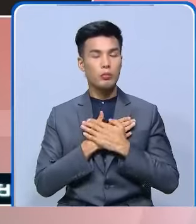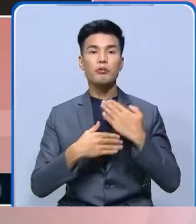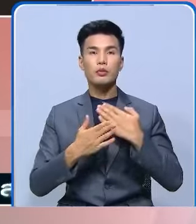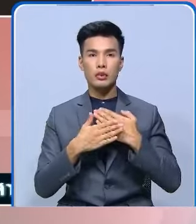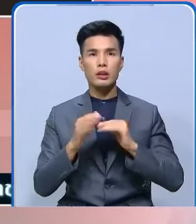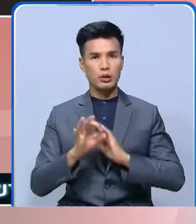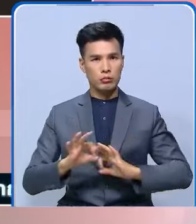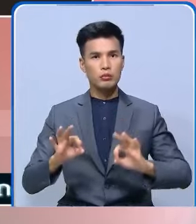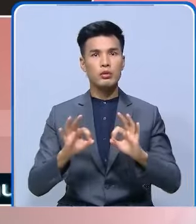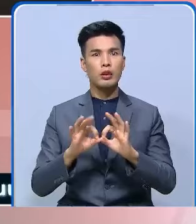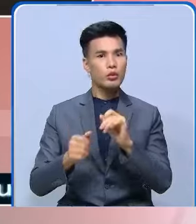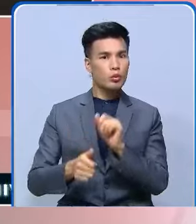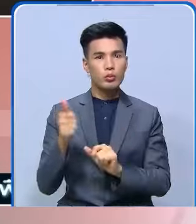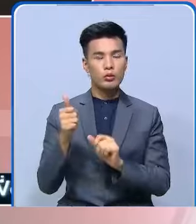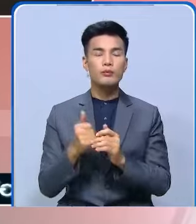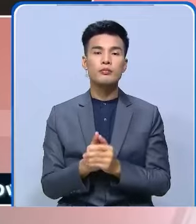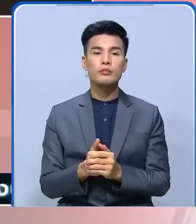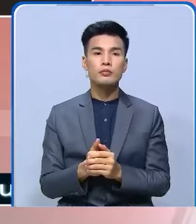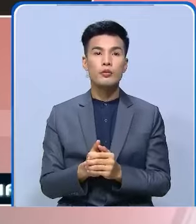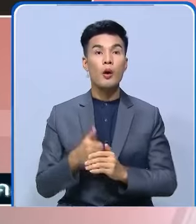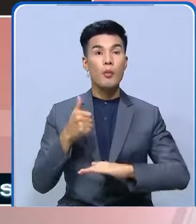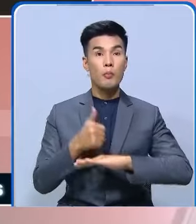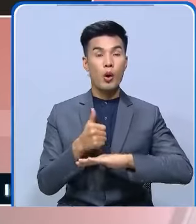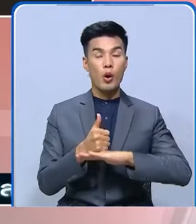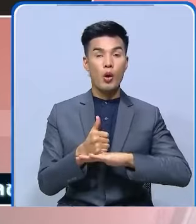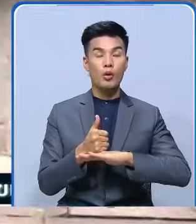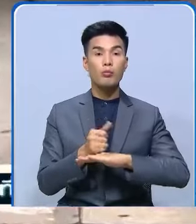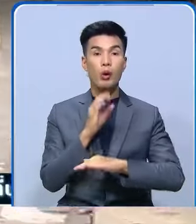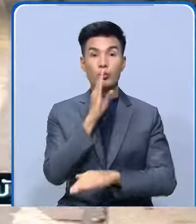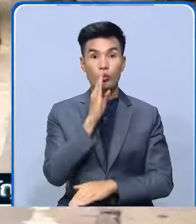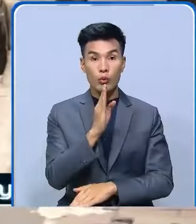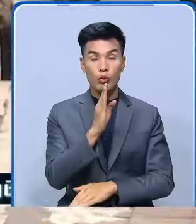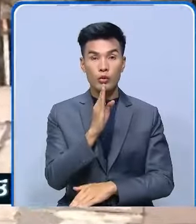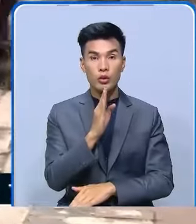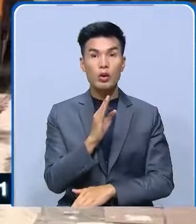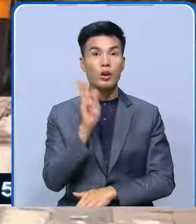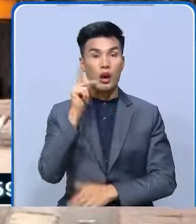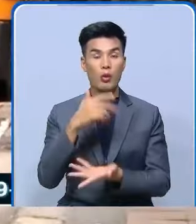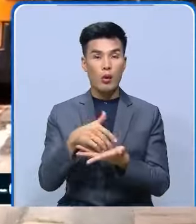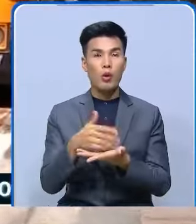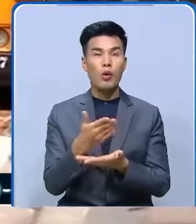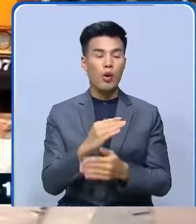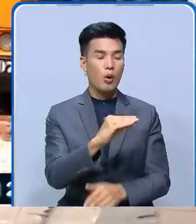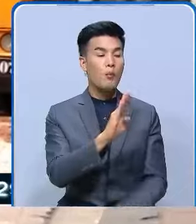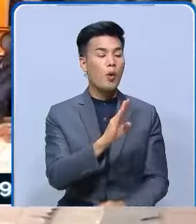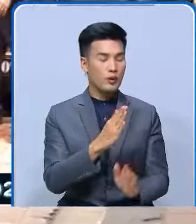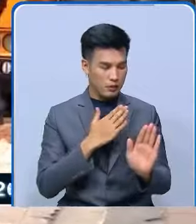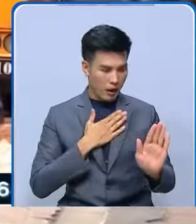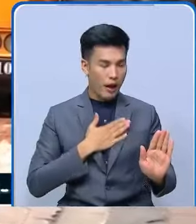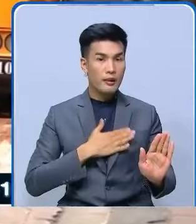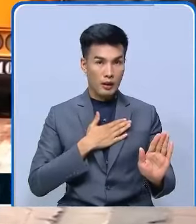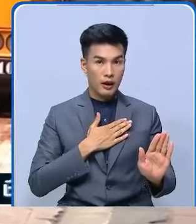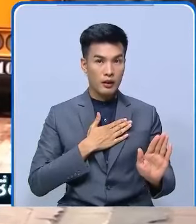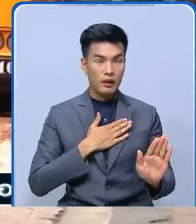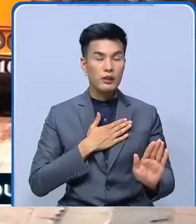ครับทางผอขสมกยังยืนยันด้วยนะคะบอกกับทีมข่าวว่าขอให้คุณโบวสบายใจได้นะคือ